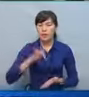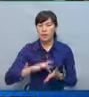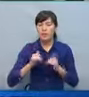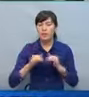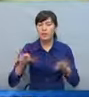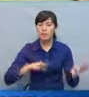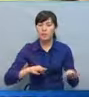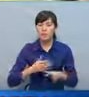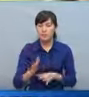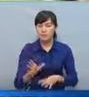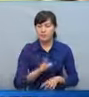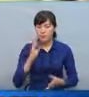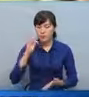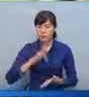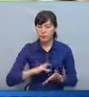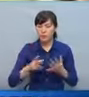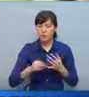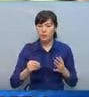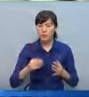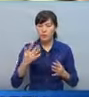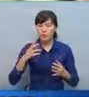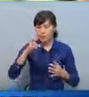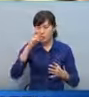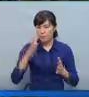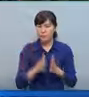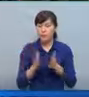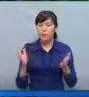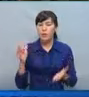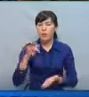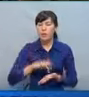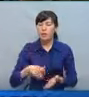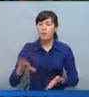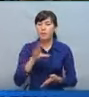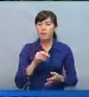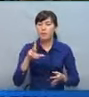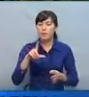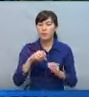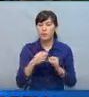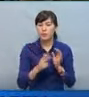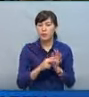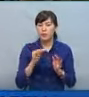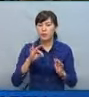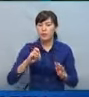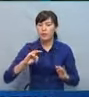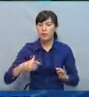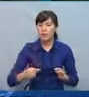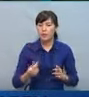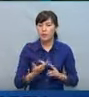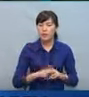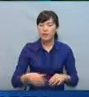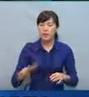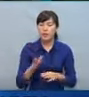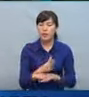жоспарымен бөлісті. Шымкент жер көлемінен еліміздегі ең үлкен қала. Жалпы аумағы 117 мың гектарды алып жатыр. Сондықтан барлық